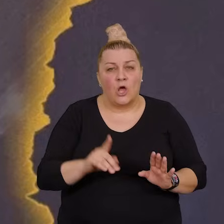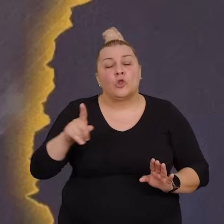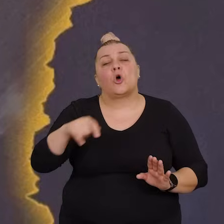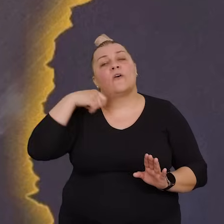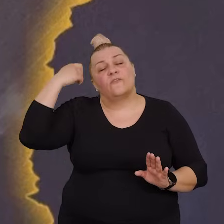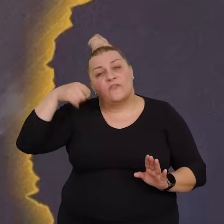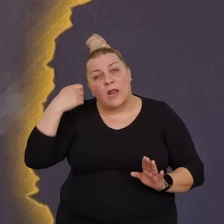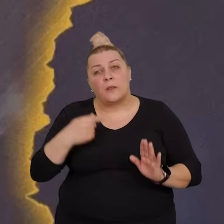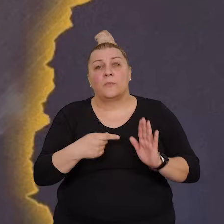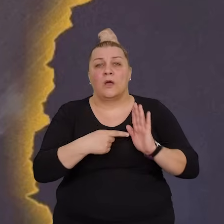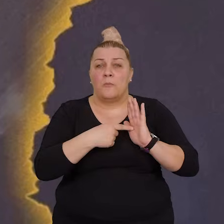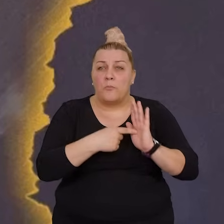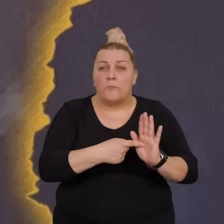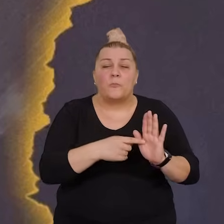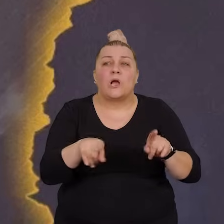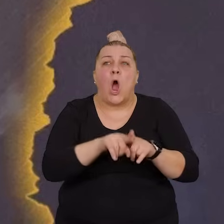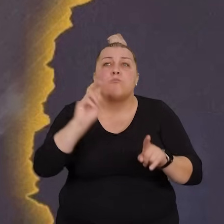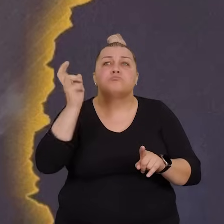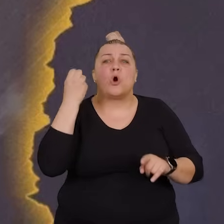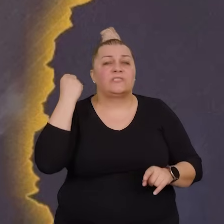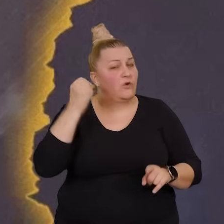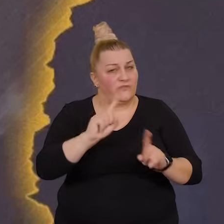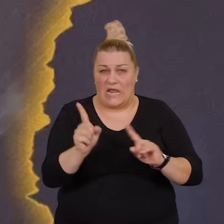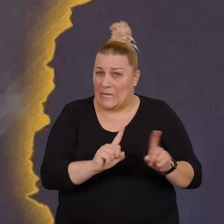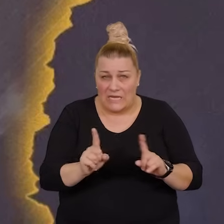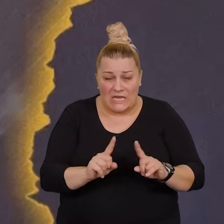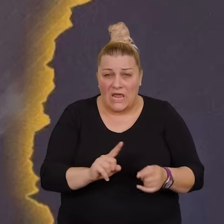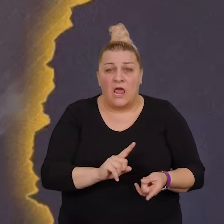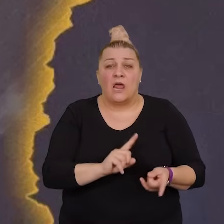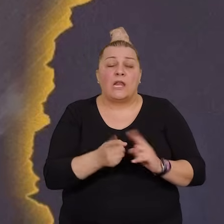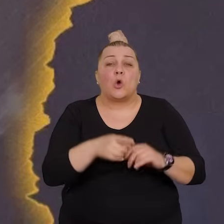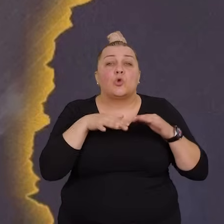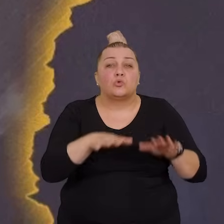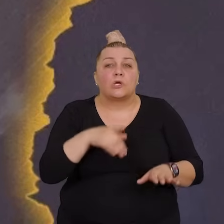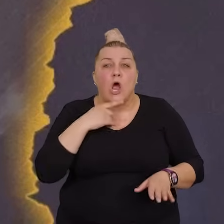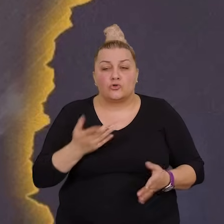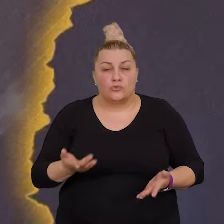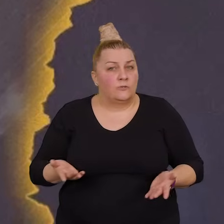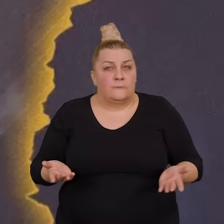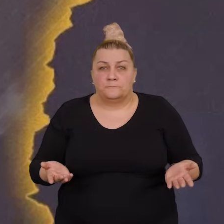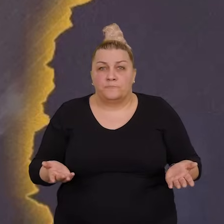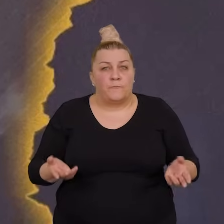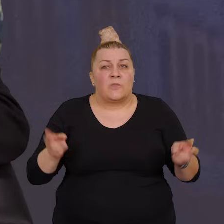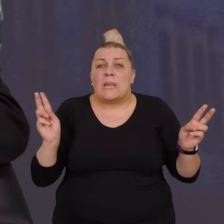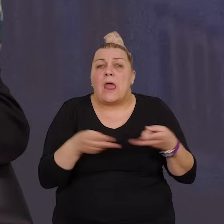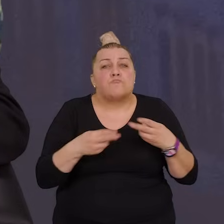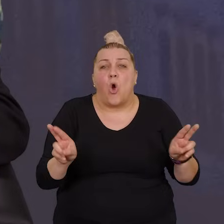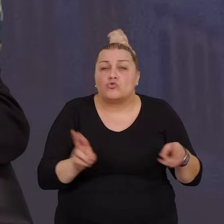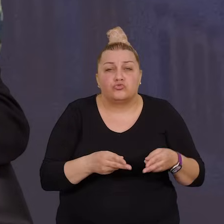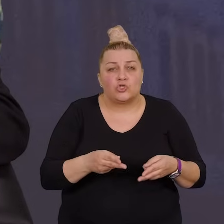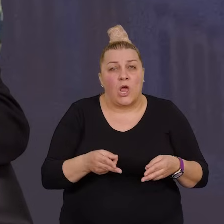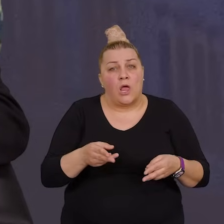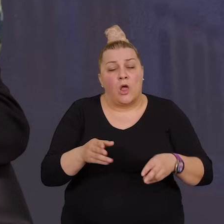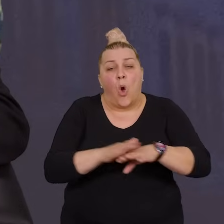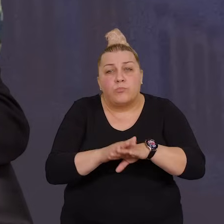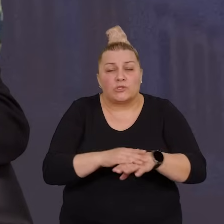koji je poziv na osvetu. Ovo nije poziv na osvetu, ovo je poziv na jednostavno na to da ljudi kažu šta je bilo, pazite, nije moguće oprostiti i zaboraviti. Na kraju